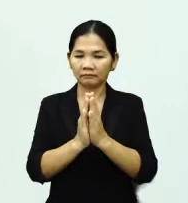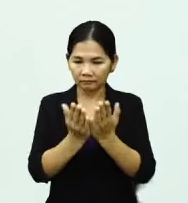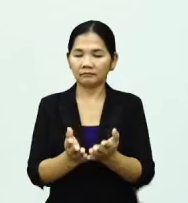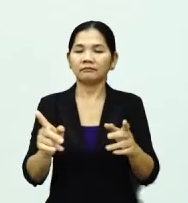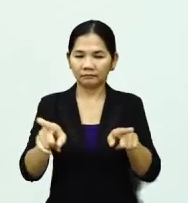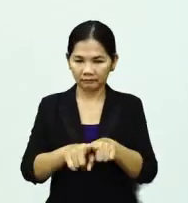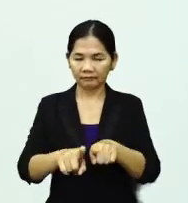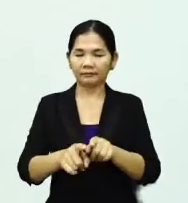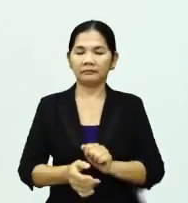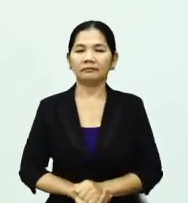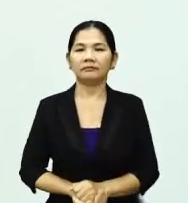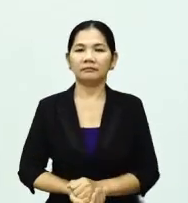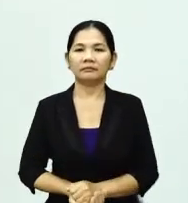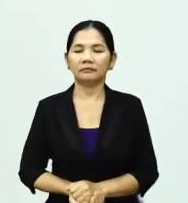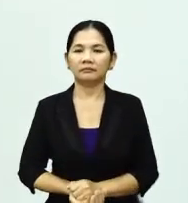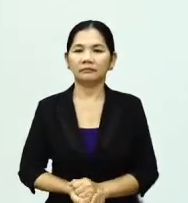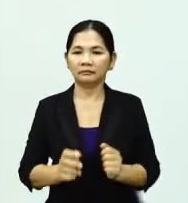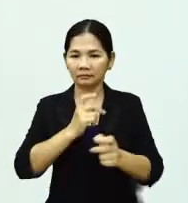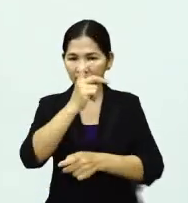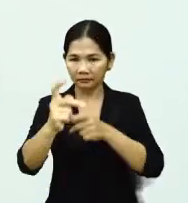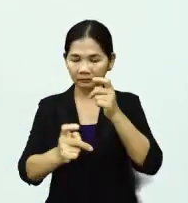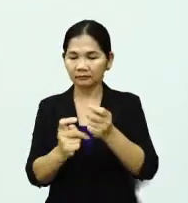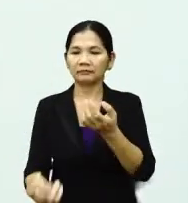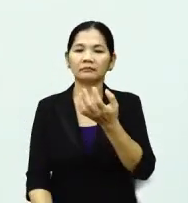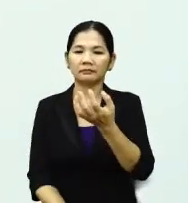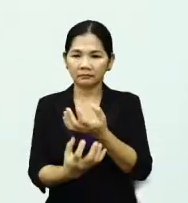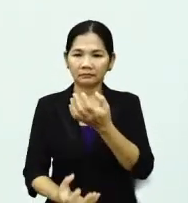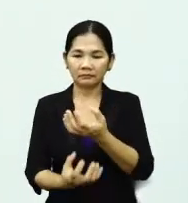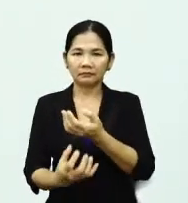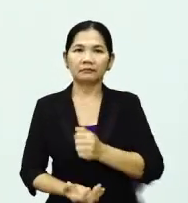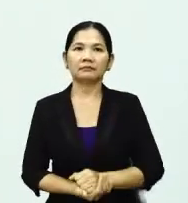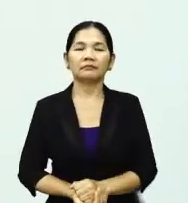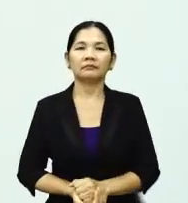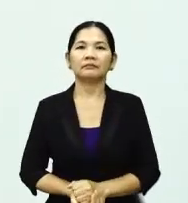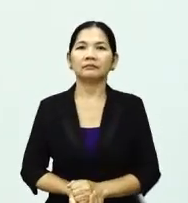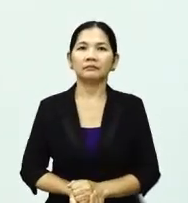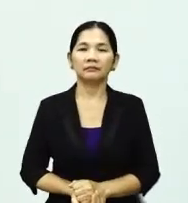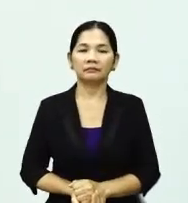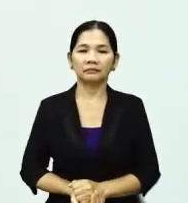chẳng. Ta, cường tì.